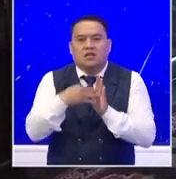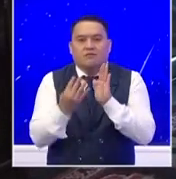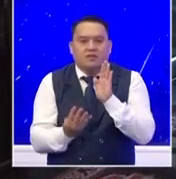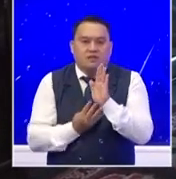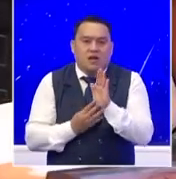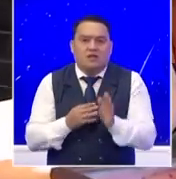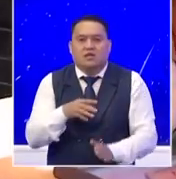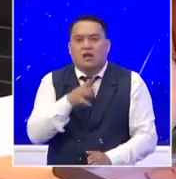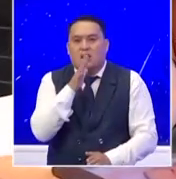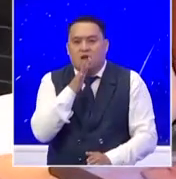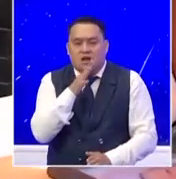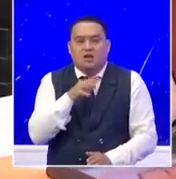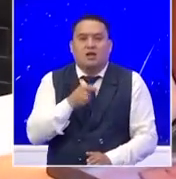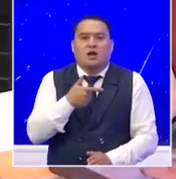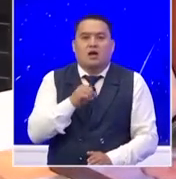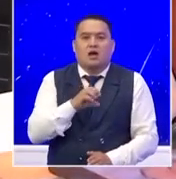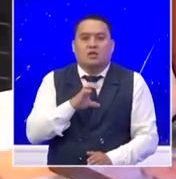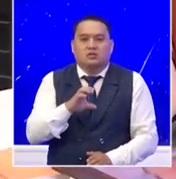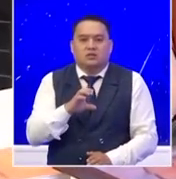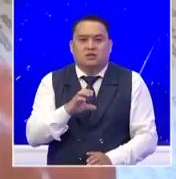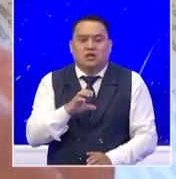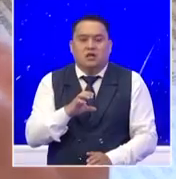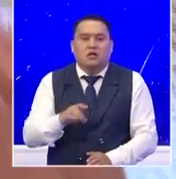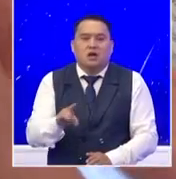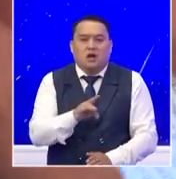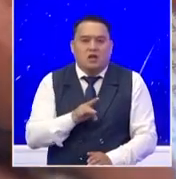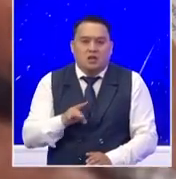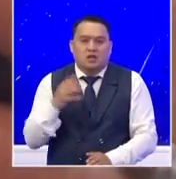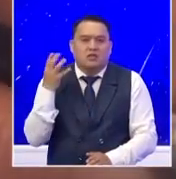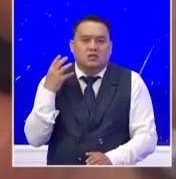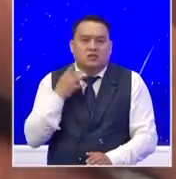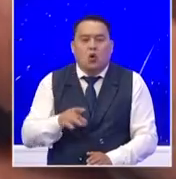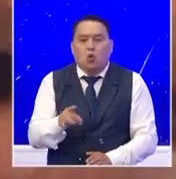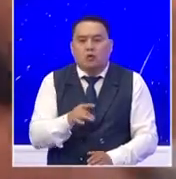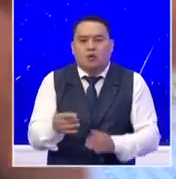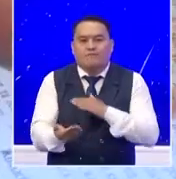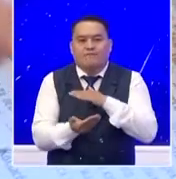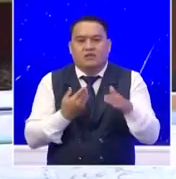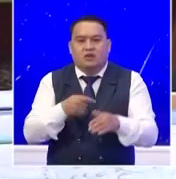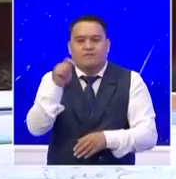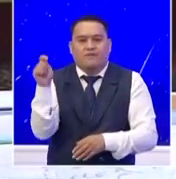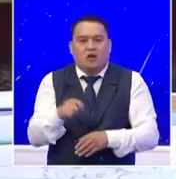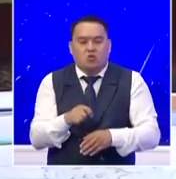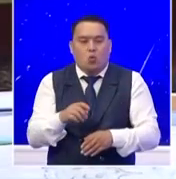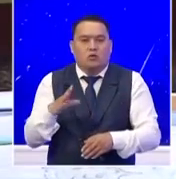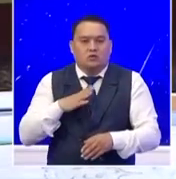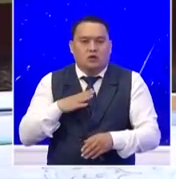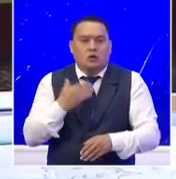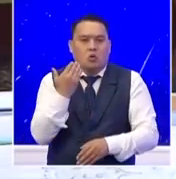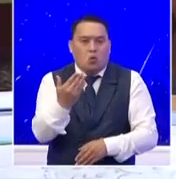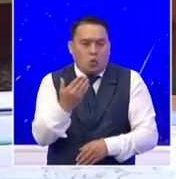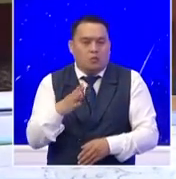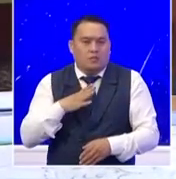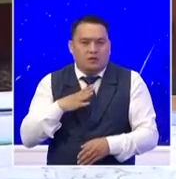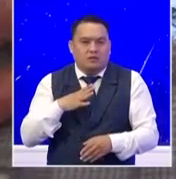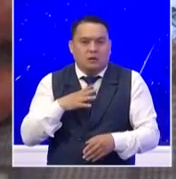Гаис Эгембердеев, уроженец колхоза «Берлик» Яныкурганского района Кызылординской области, был призван на фронт. Как признается сам Гаис Ата, он тогда